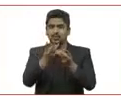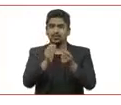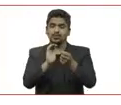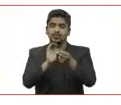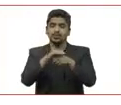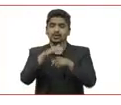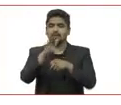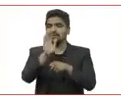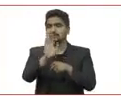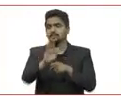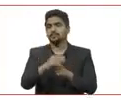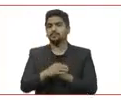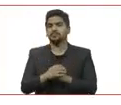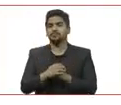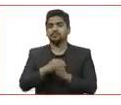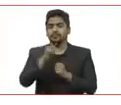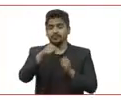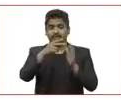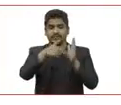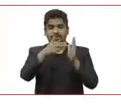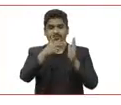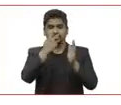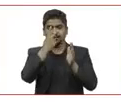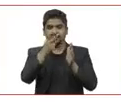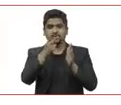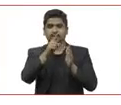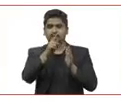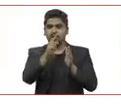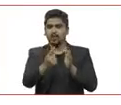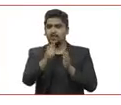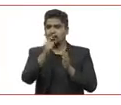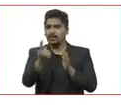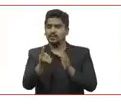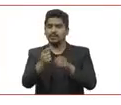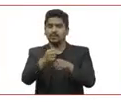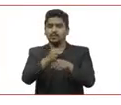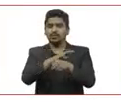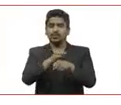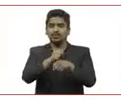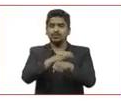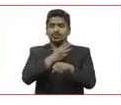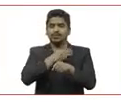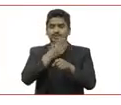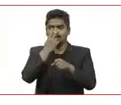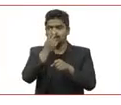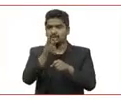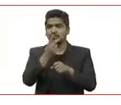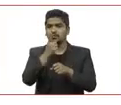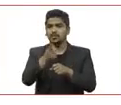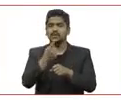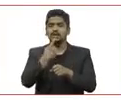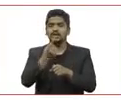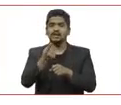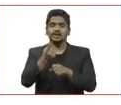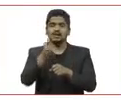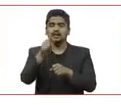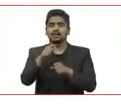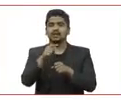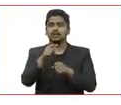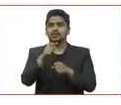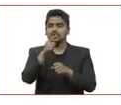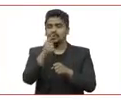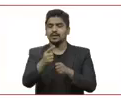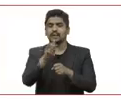वृद्धि भइरहेको छ। यो ग्राफमा यहाँहरूले प्रत्येक हप्ता कोभिड सङ्क्रमितहरूको सङ्ख्या हेर्ने हो भने अहिलेको पछिल्लो हप्तामा